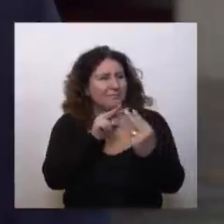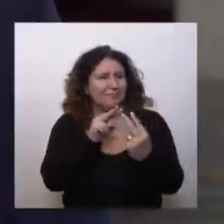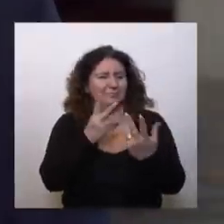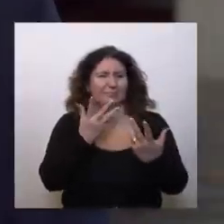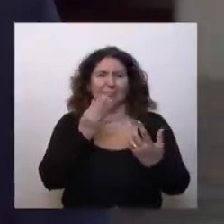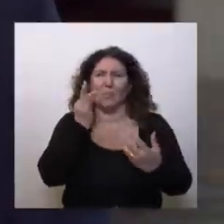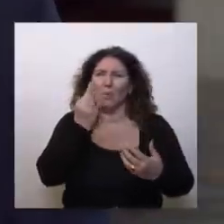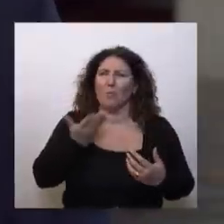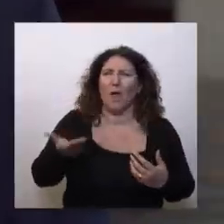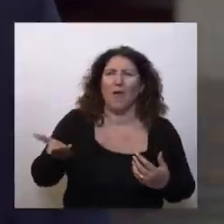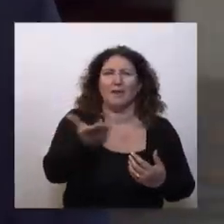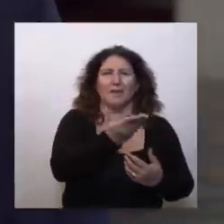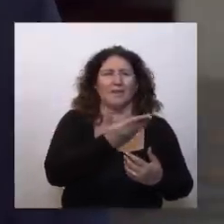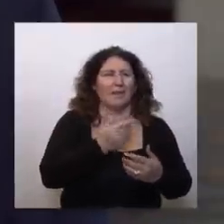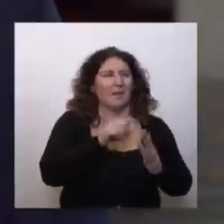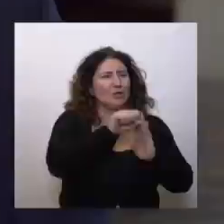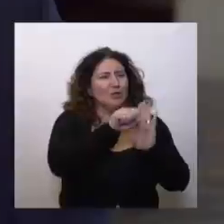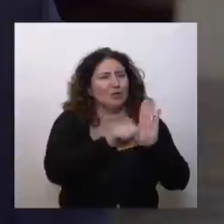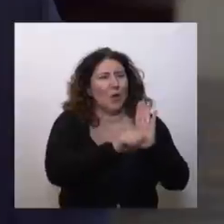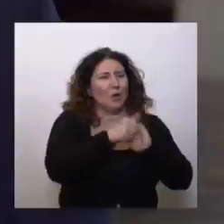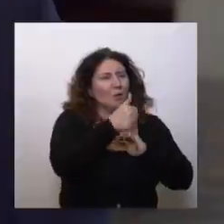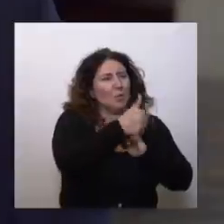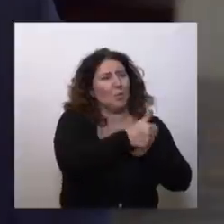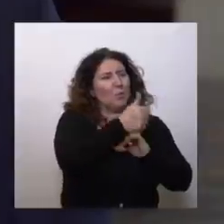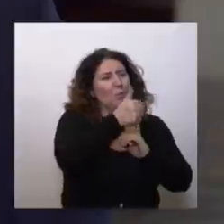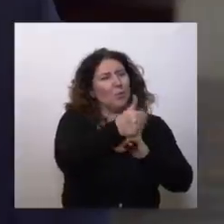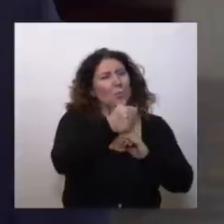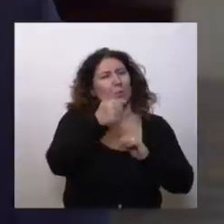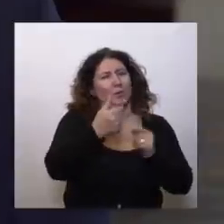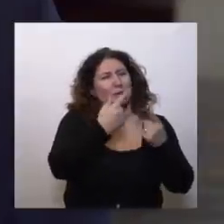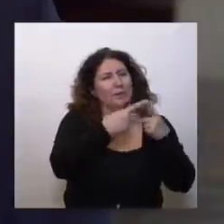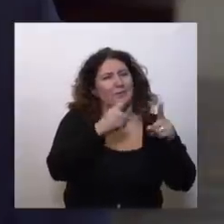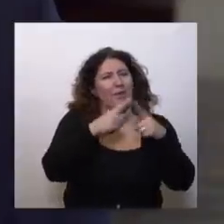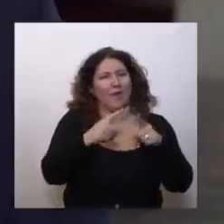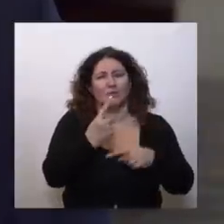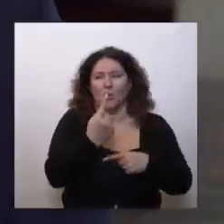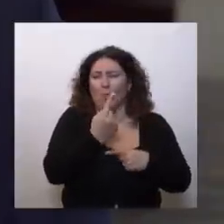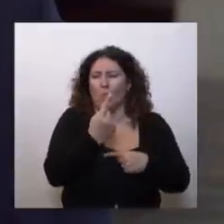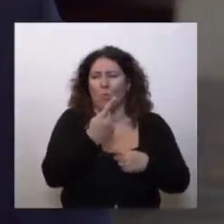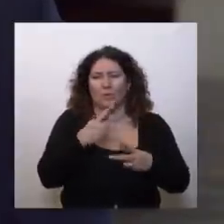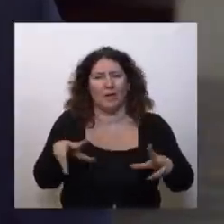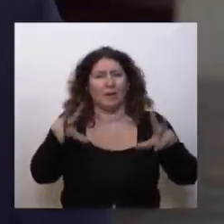sguardi di storie ciascuna unica, ciascuna irripetibile.